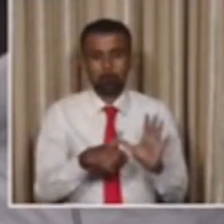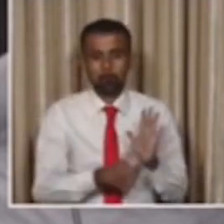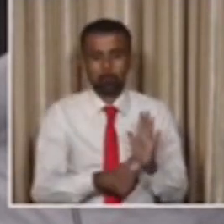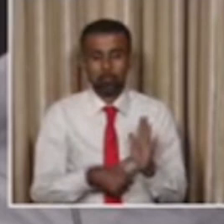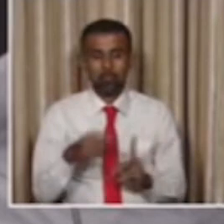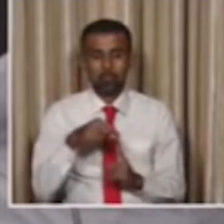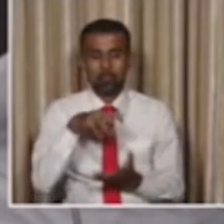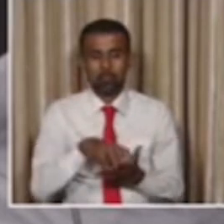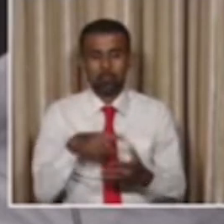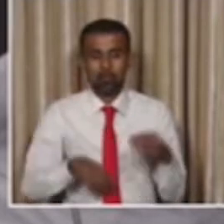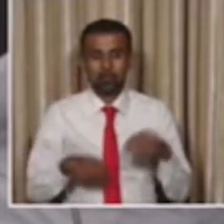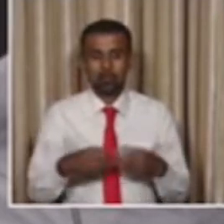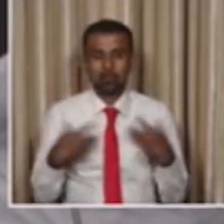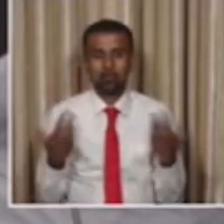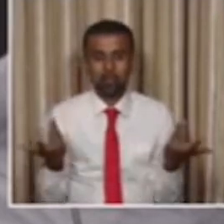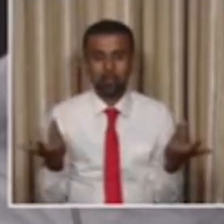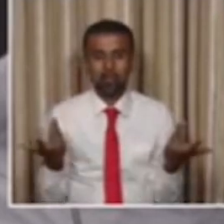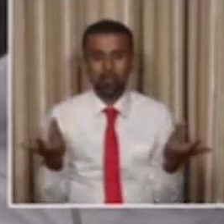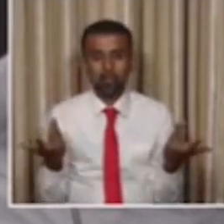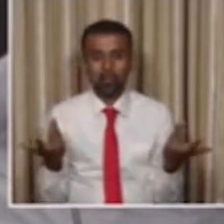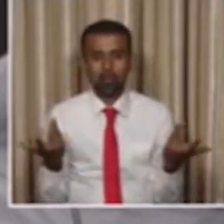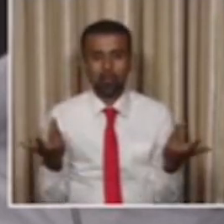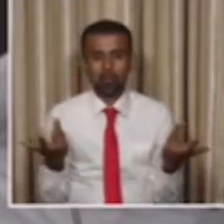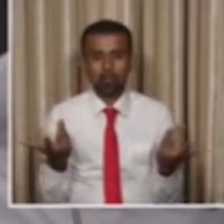පළාත් සභා ඡන්දය තියන්න බැරි වෙලා තියෙන්නේ.